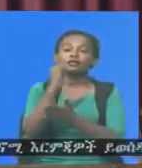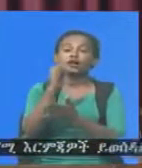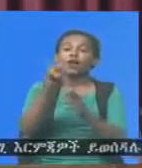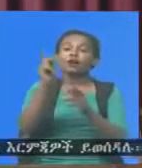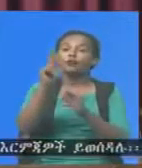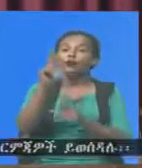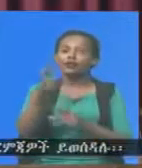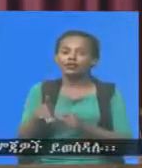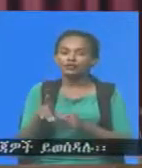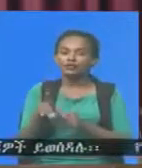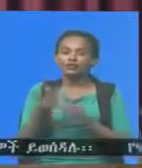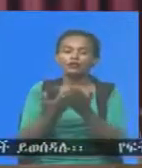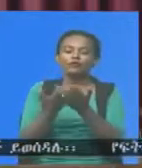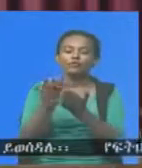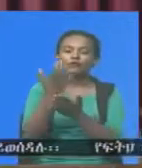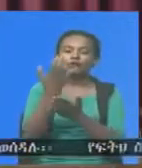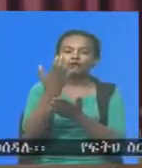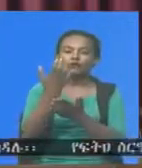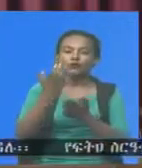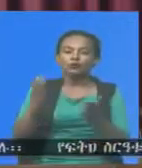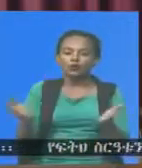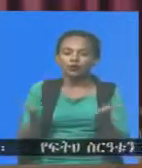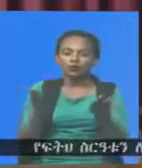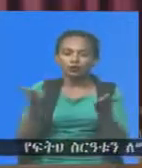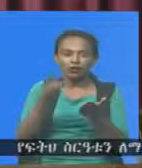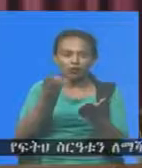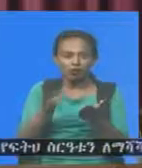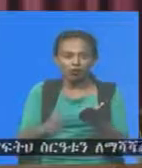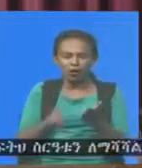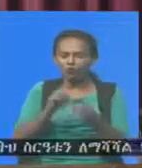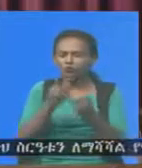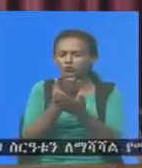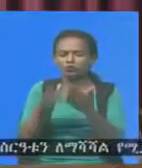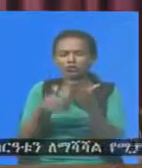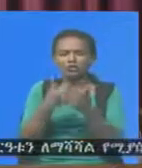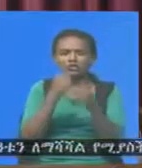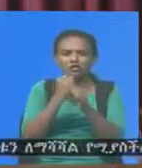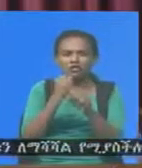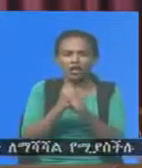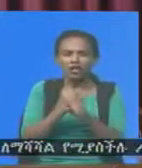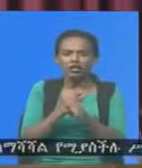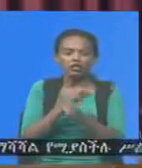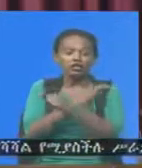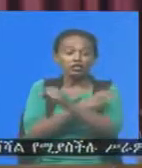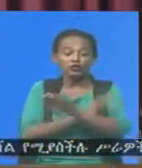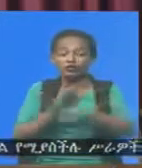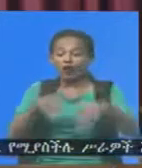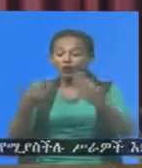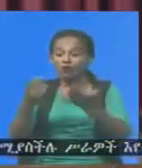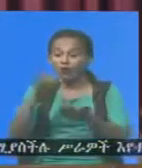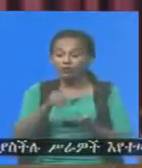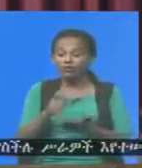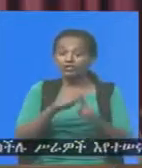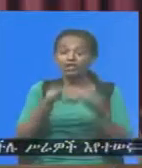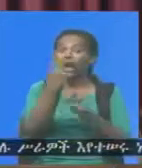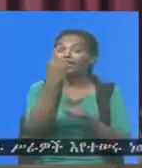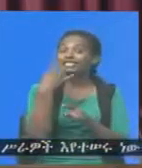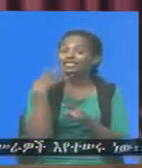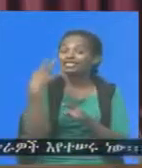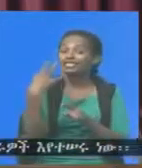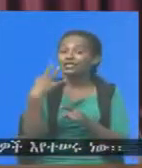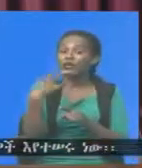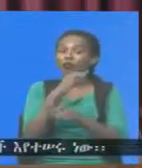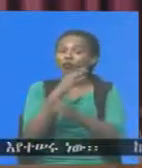ኢንቨስትመንት ሊበረታታ ይገባዋል። መሬትም ሼድም ሰርተናል፣ ኢነርጂ ማቅረብ አለብን። ግን አንድ የግል ባለሀብት